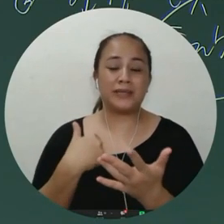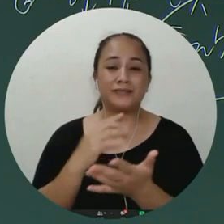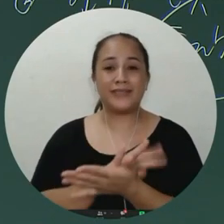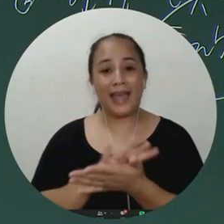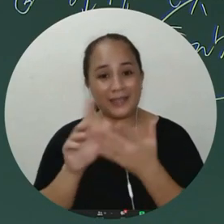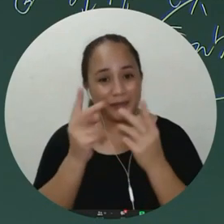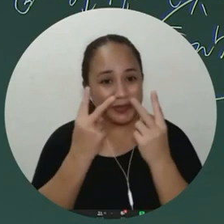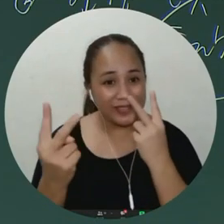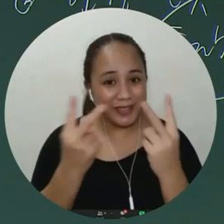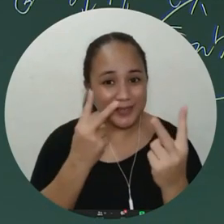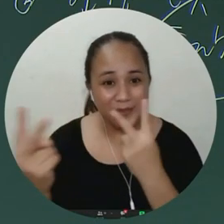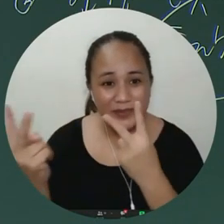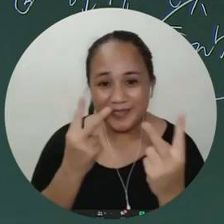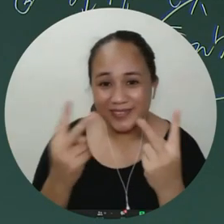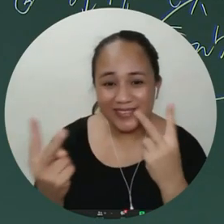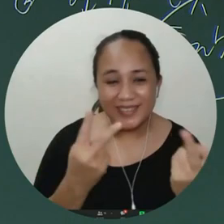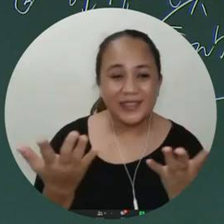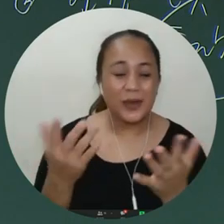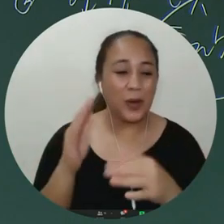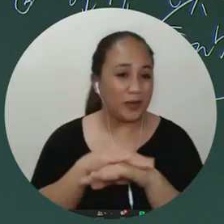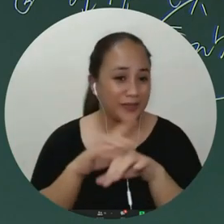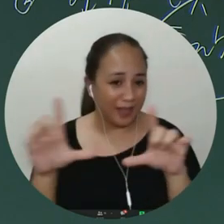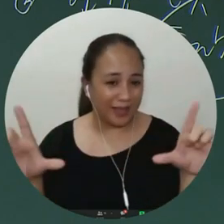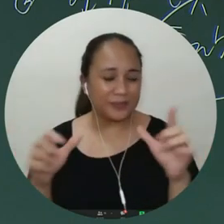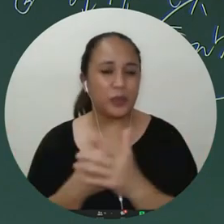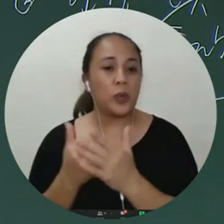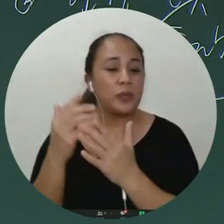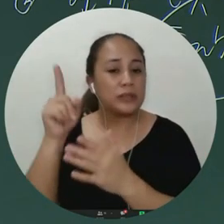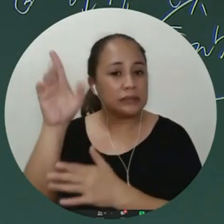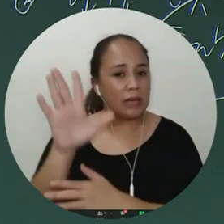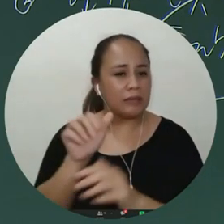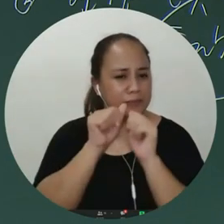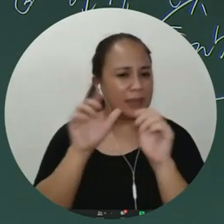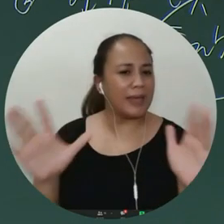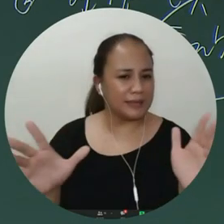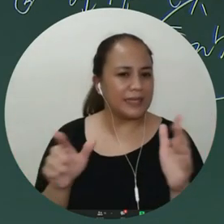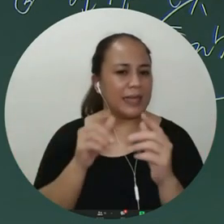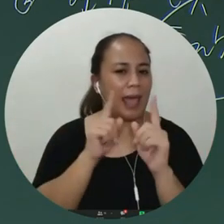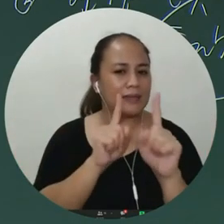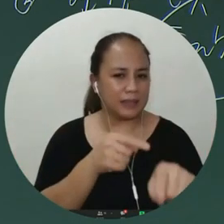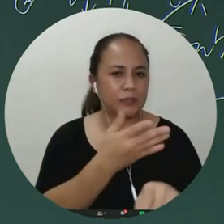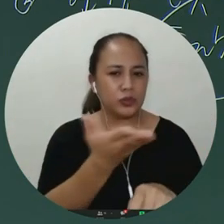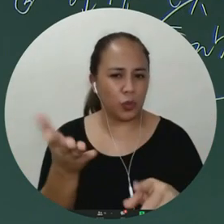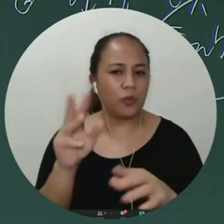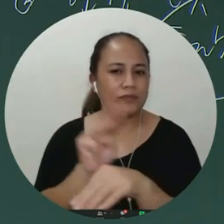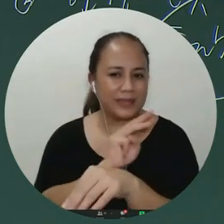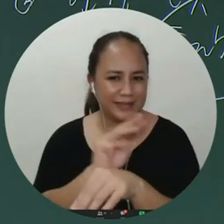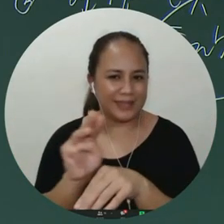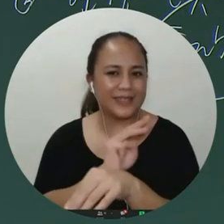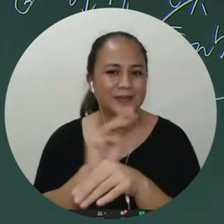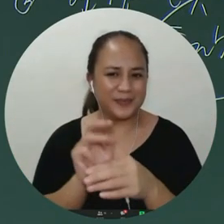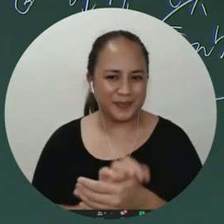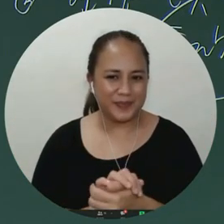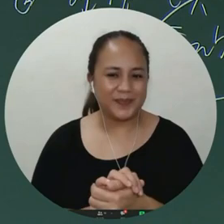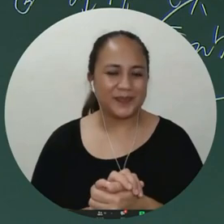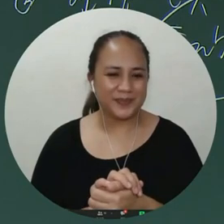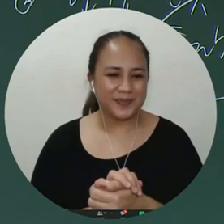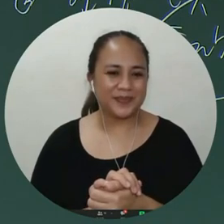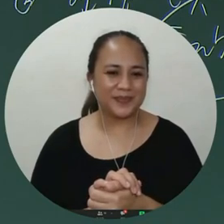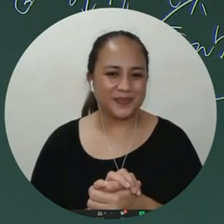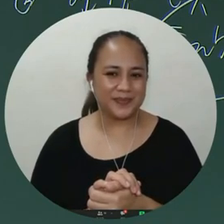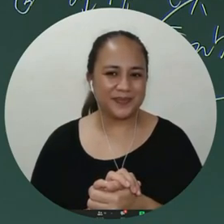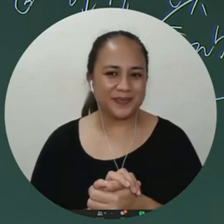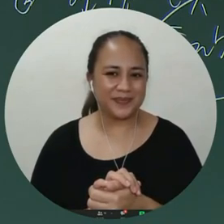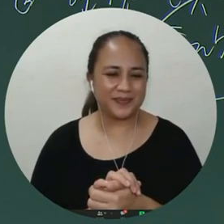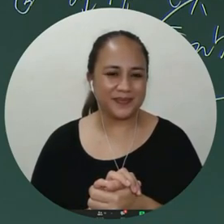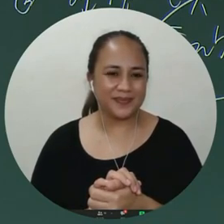of you albeit virtually and may God's blessings and answers 정준, be upon your ministry. 정준 목사도 농인 지금 선교를 거기서